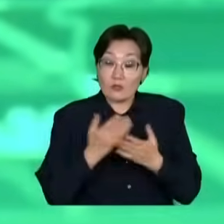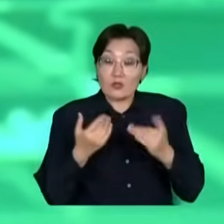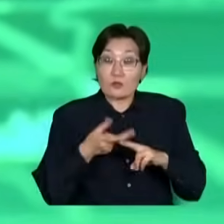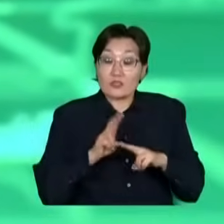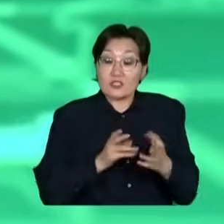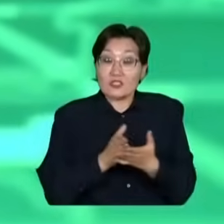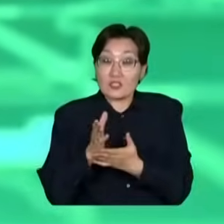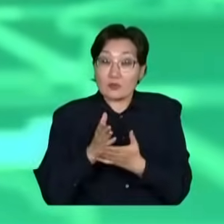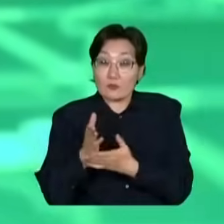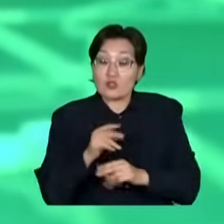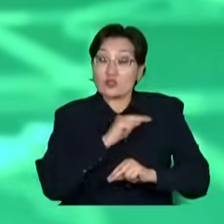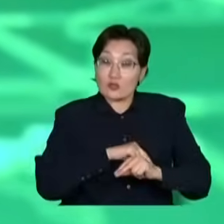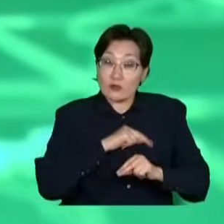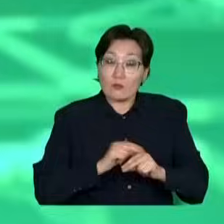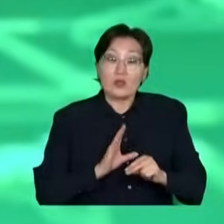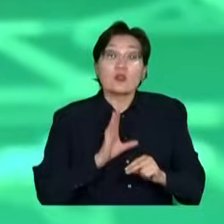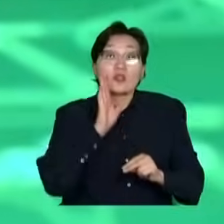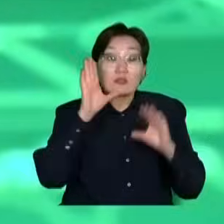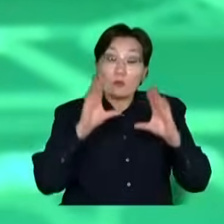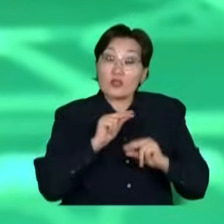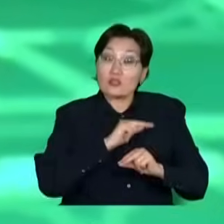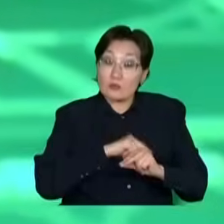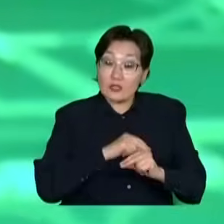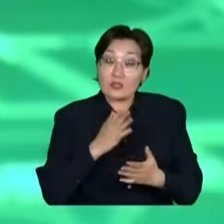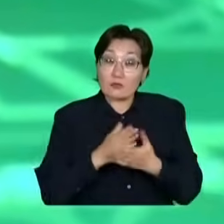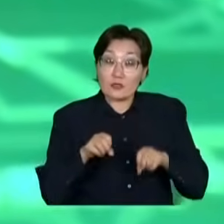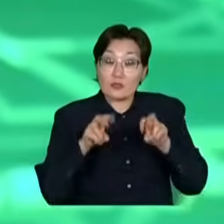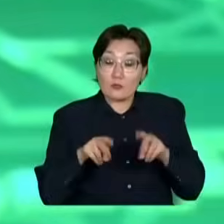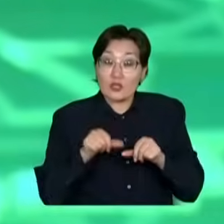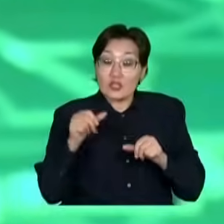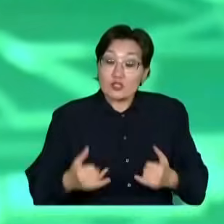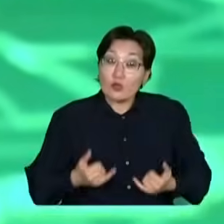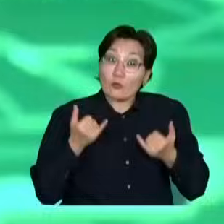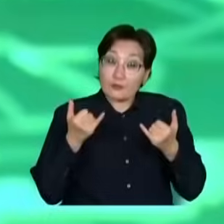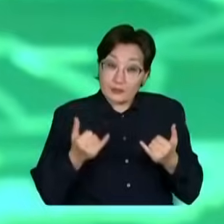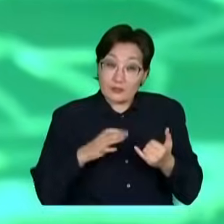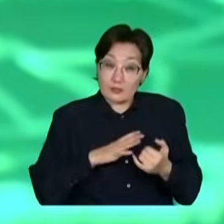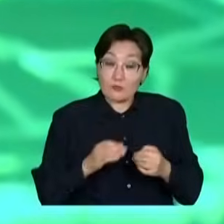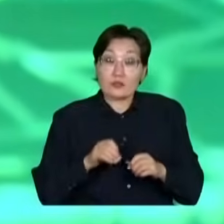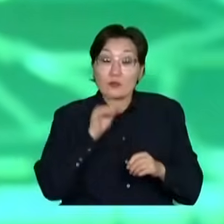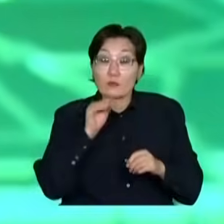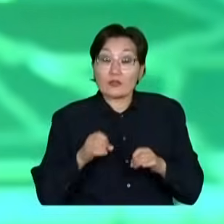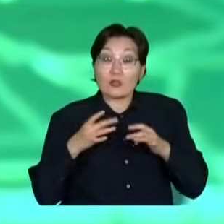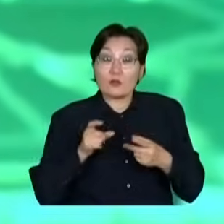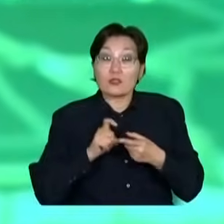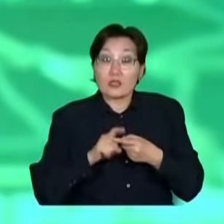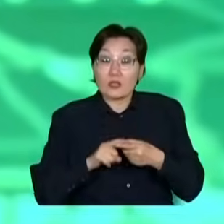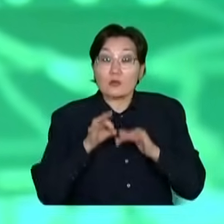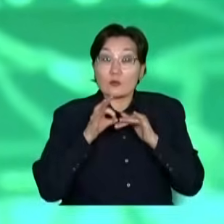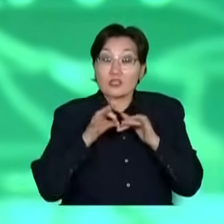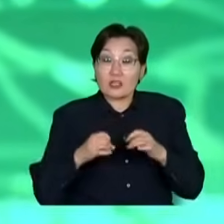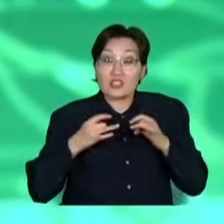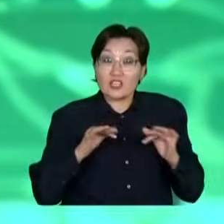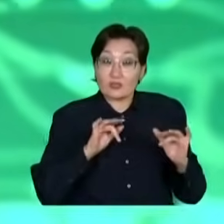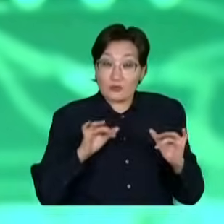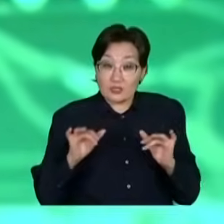аталған салада тер төгіп, күн түн демей қызмет қылып жүрген мамандар айрықша құрметке ие болды. Кәсіби мереке қарсаңында ұйымдастырылған